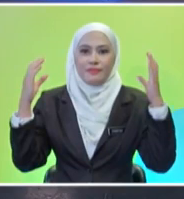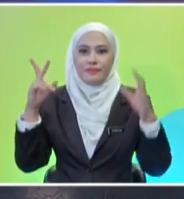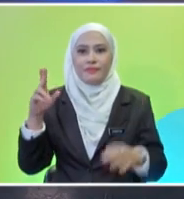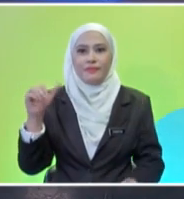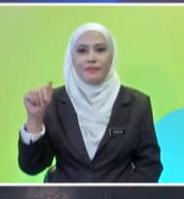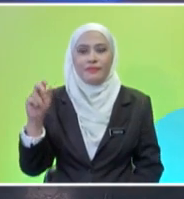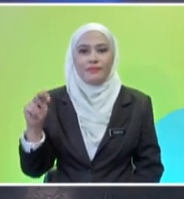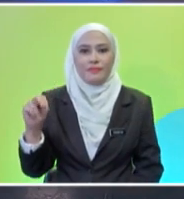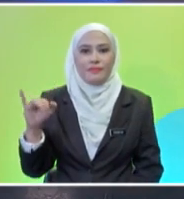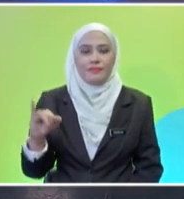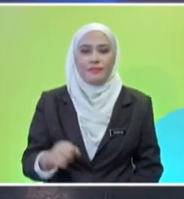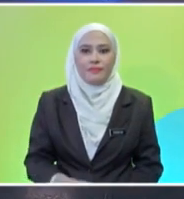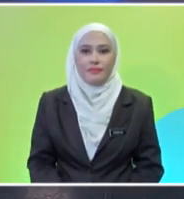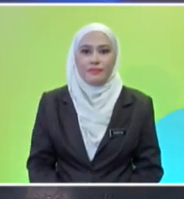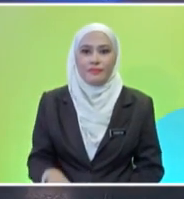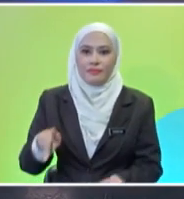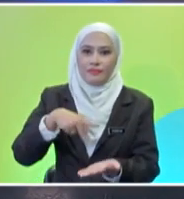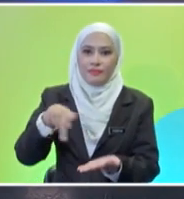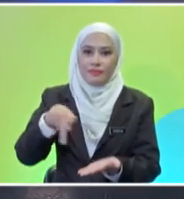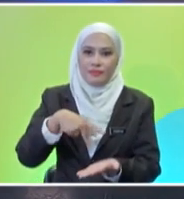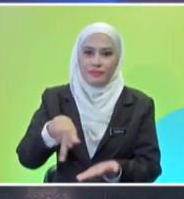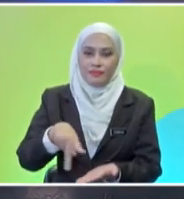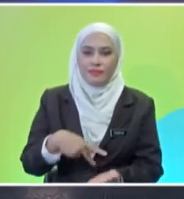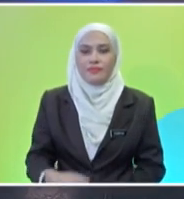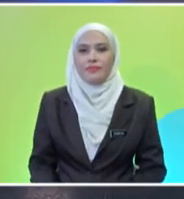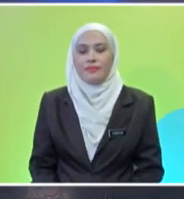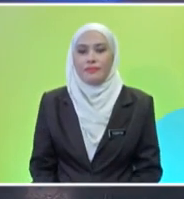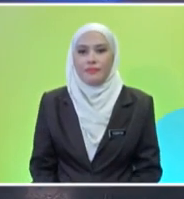hari ini kita berpantun seketika Ya kawan-kawan